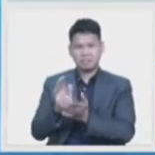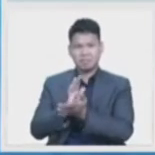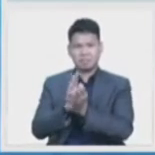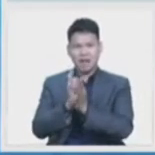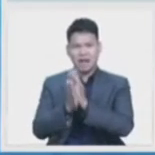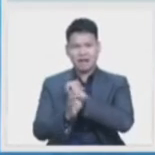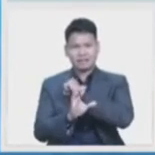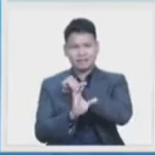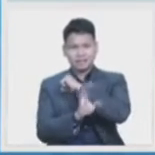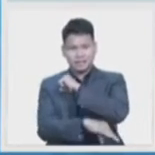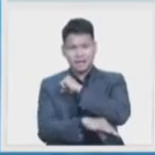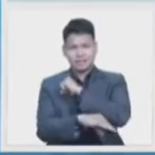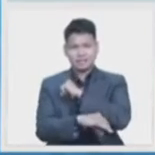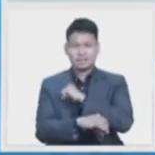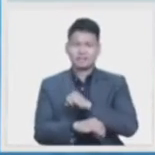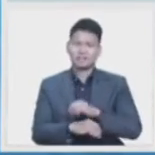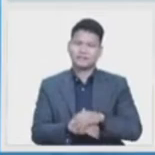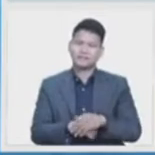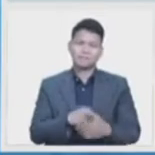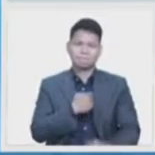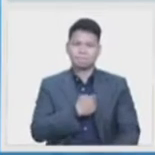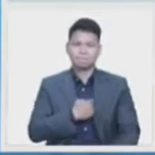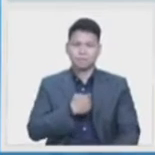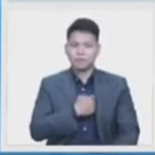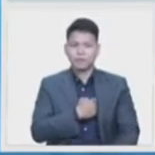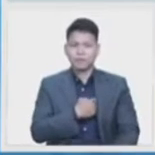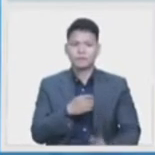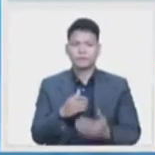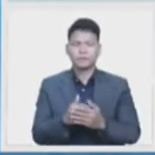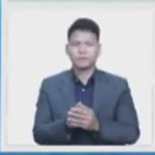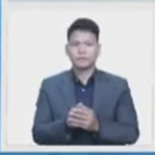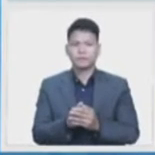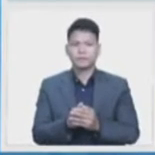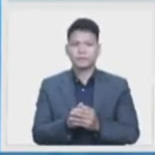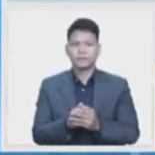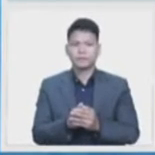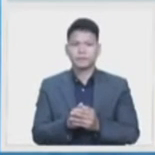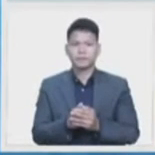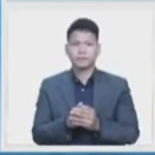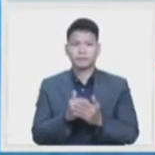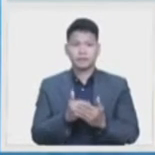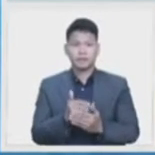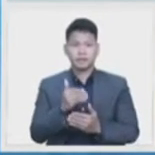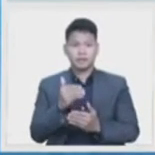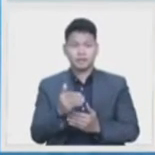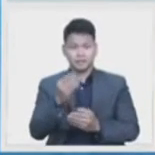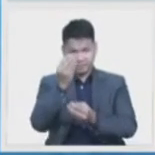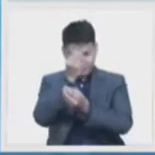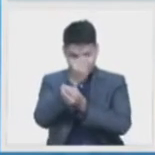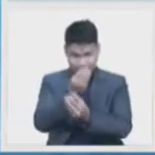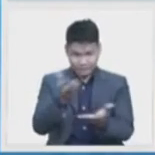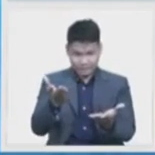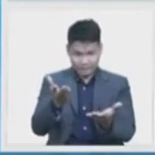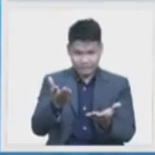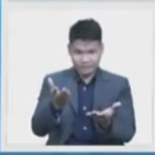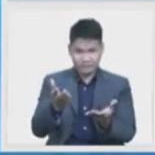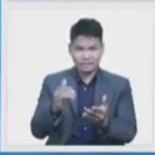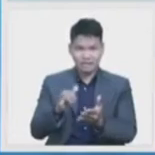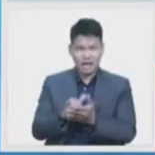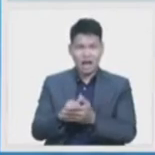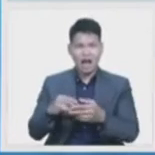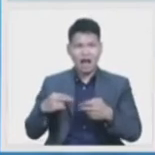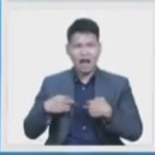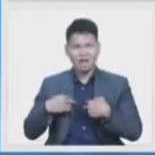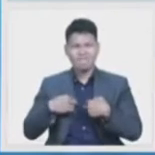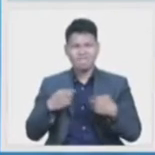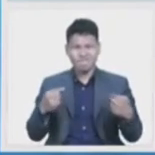Nahimo siyang tinunglo sa Galatia 3:13. O, giinan kita mga kaigilaan, ang iniquity,